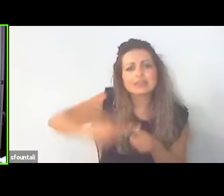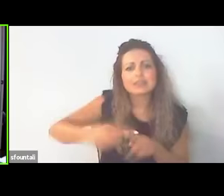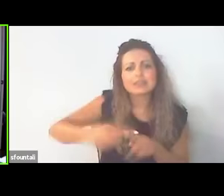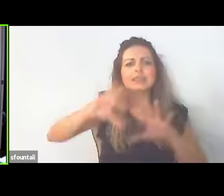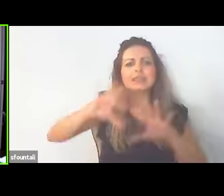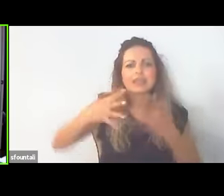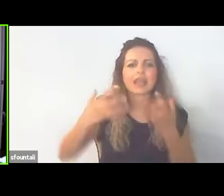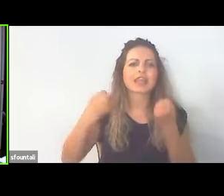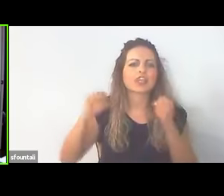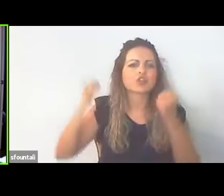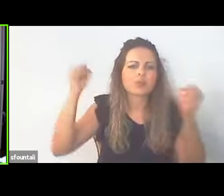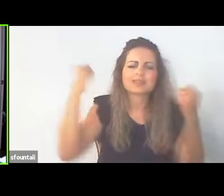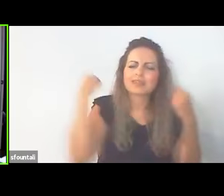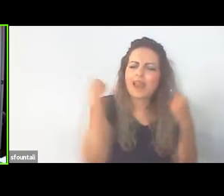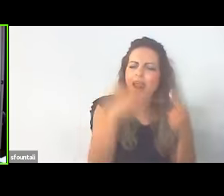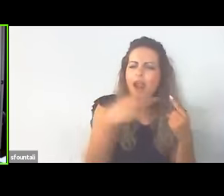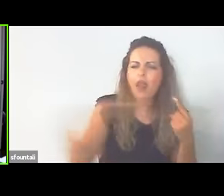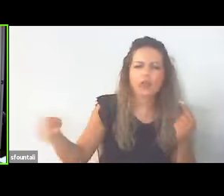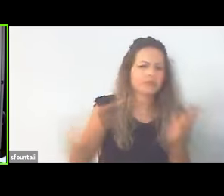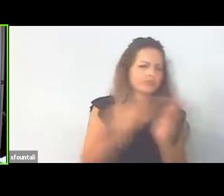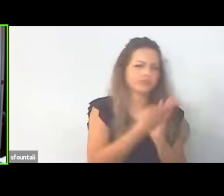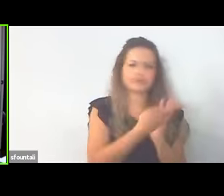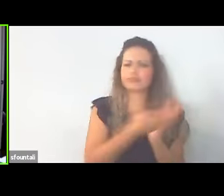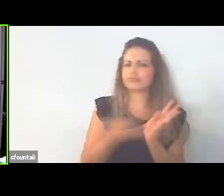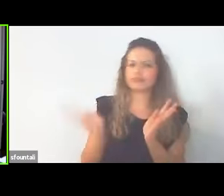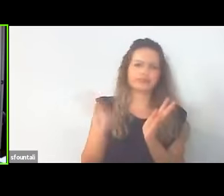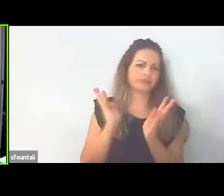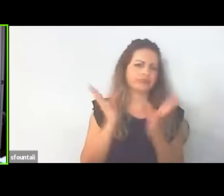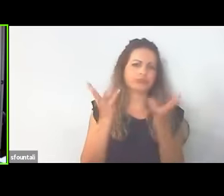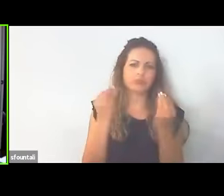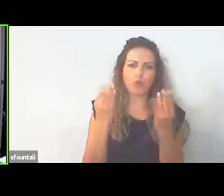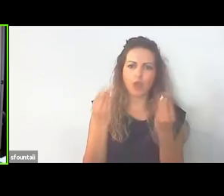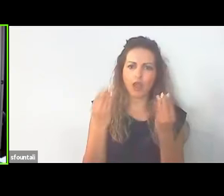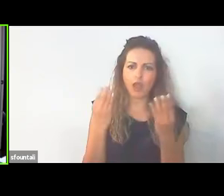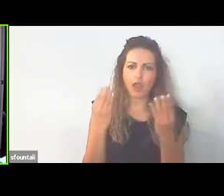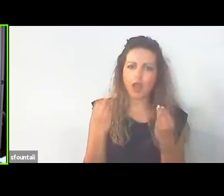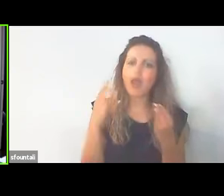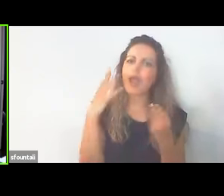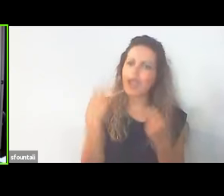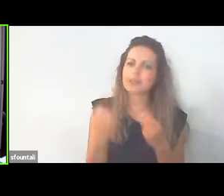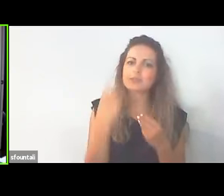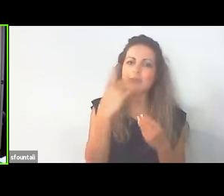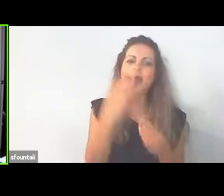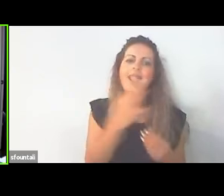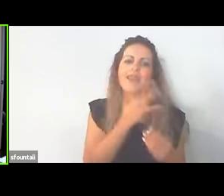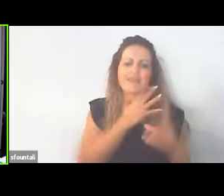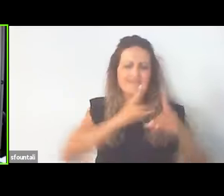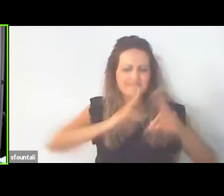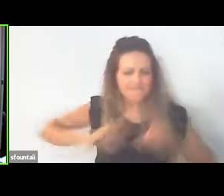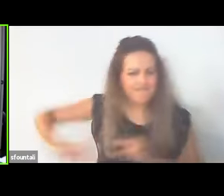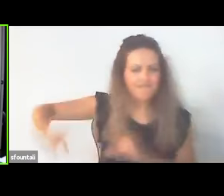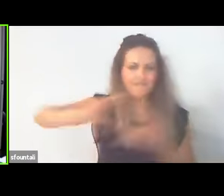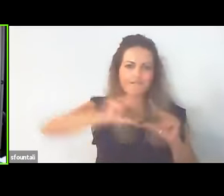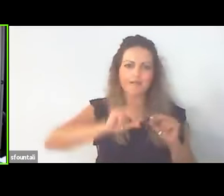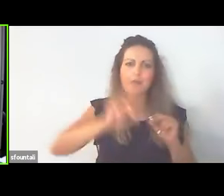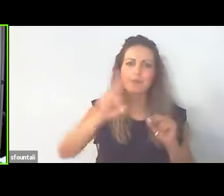είχαν αναγκαία ένα κοινό κέντρο συντονισμού, είχαν όμως μια κοινή ανάγκη και μια κοινή περιγραφή του